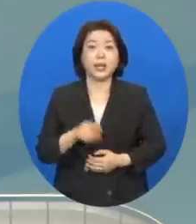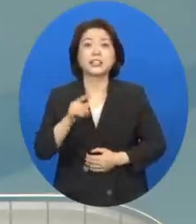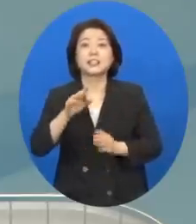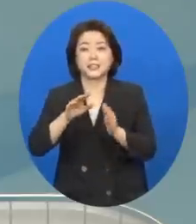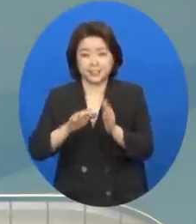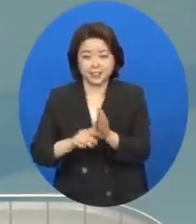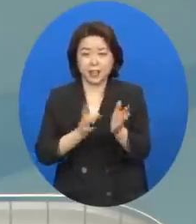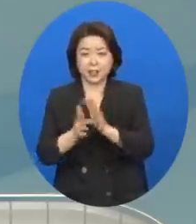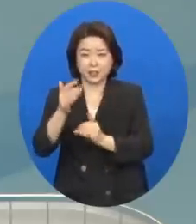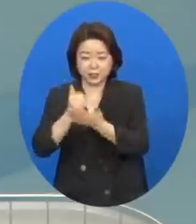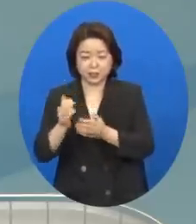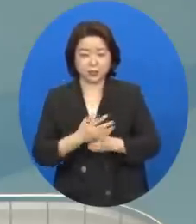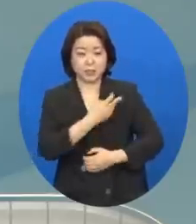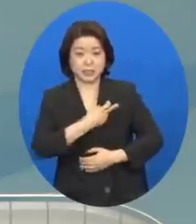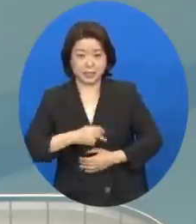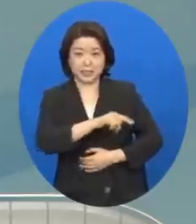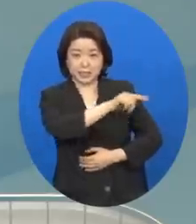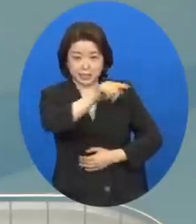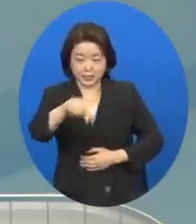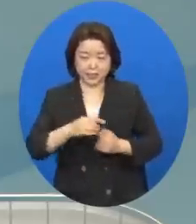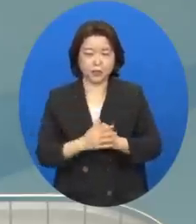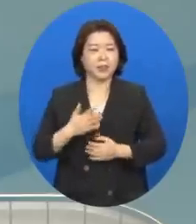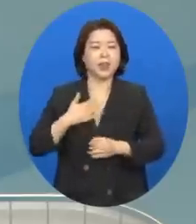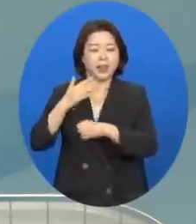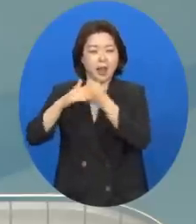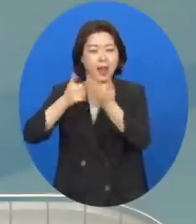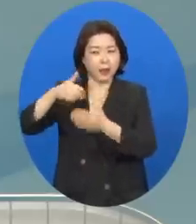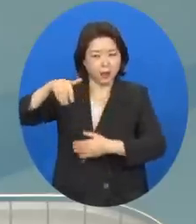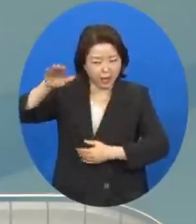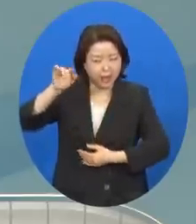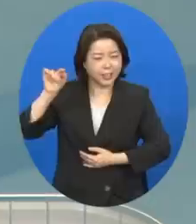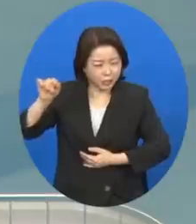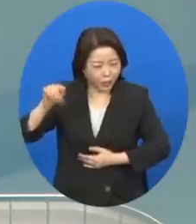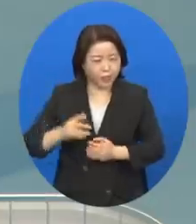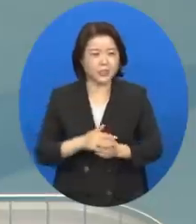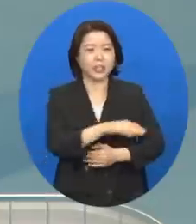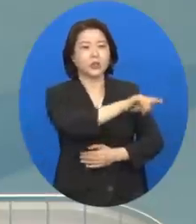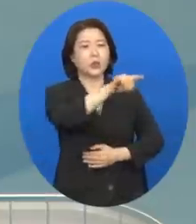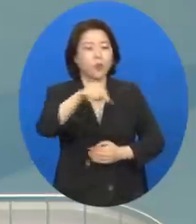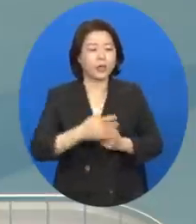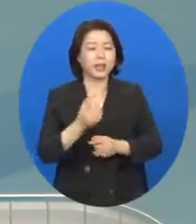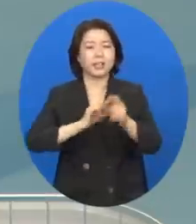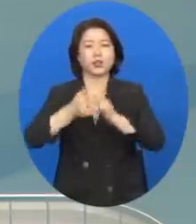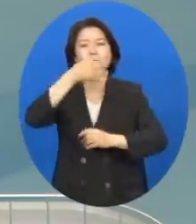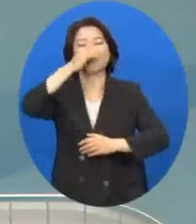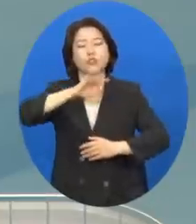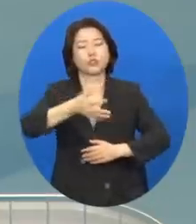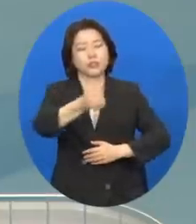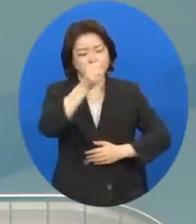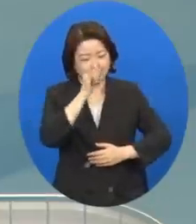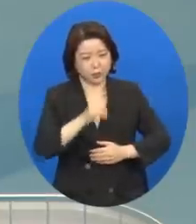제자들에게 내가 하나님께로 돌아가는 것이 너희들에게 더 유익하다, 그런